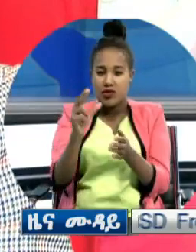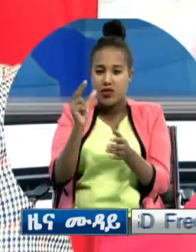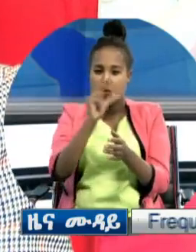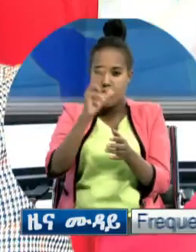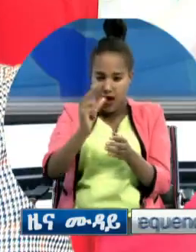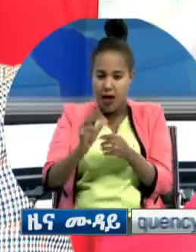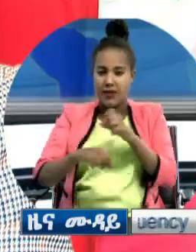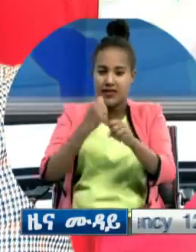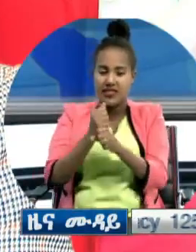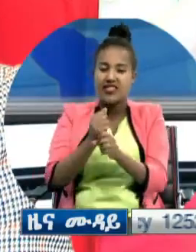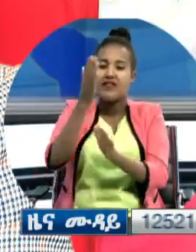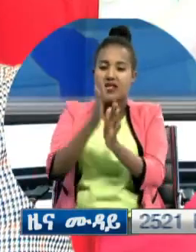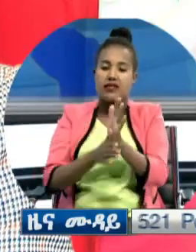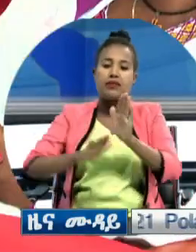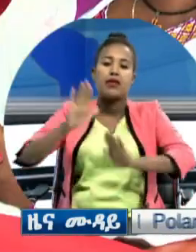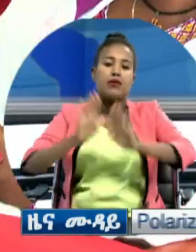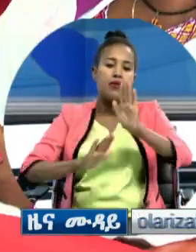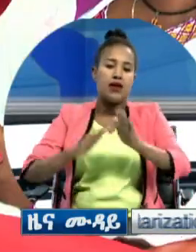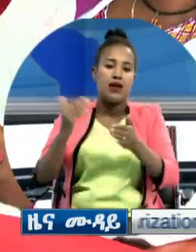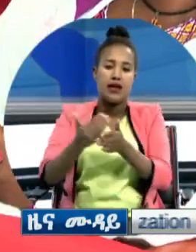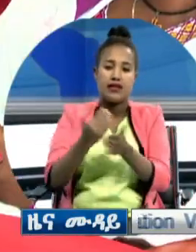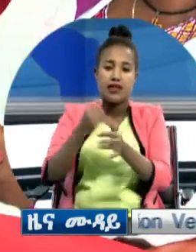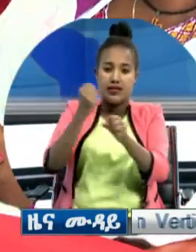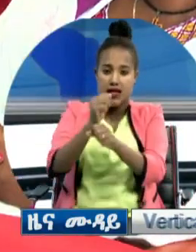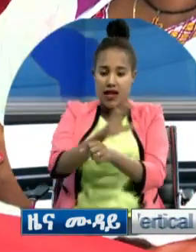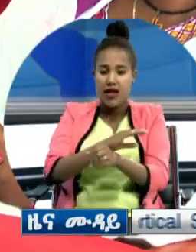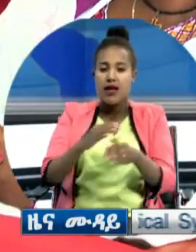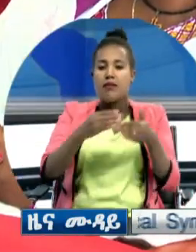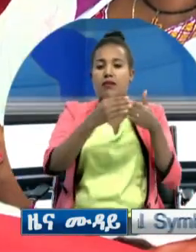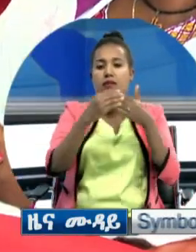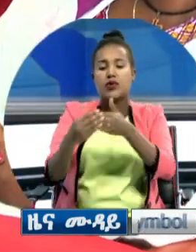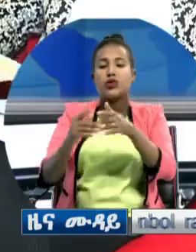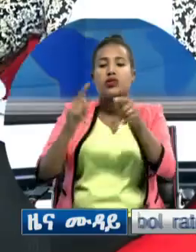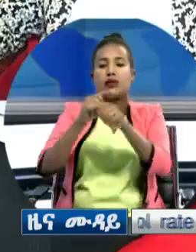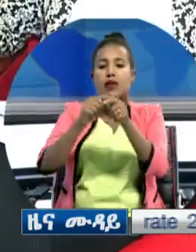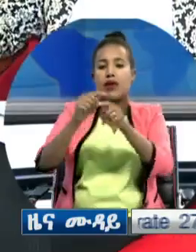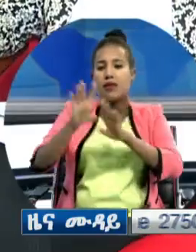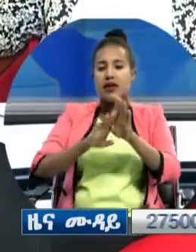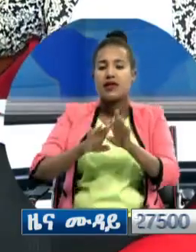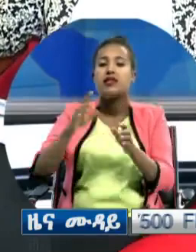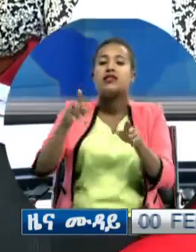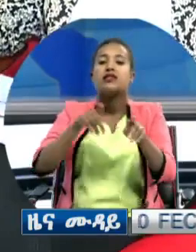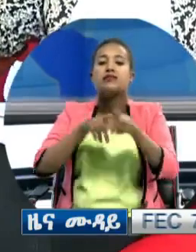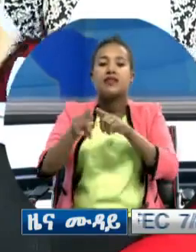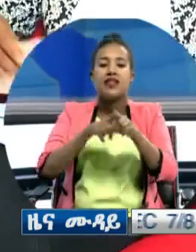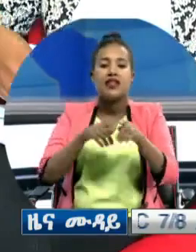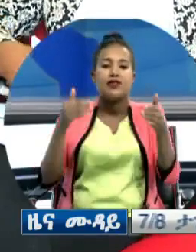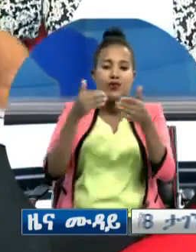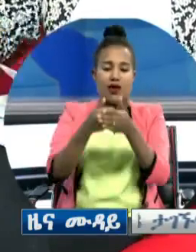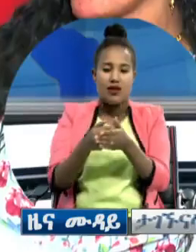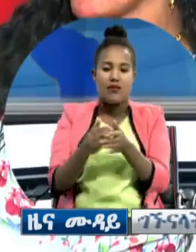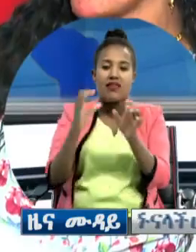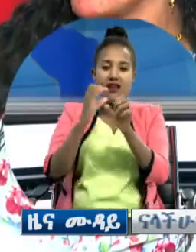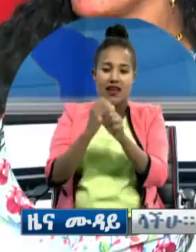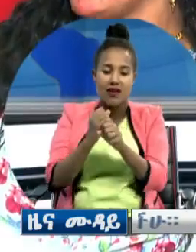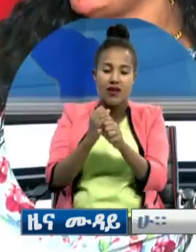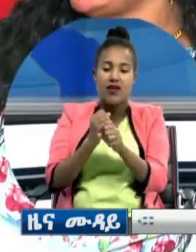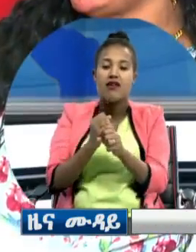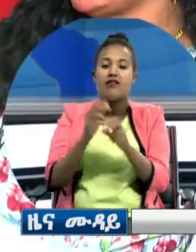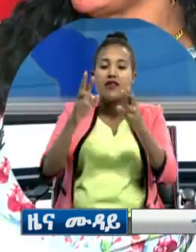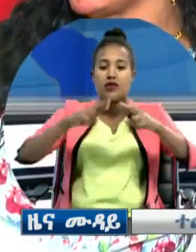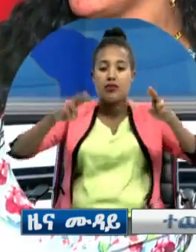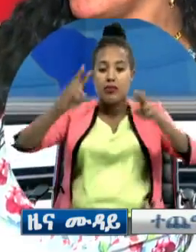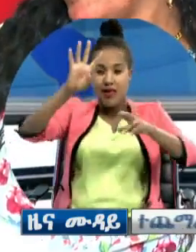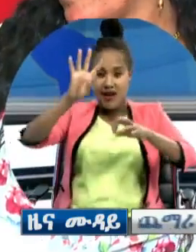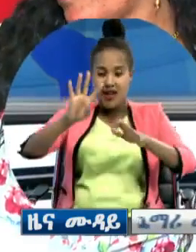እቅድ አፈጻጸም ተገምግሟል። አዳዲስ አሰራርና መመሪያዎችንም ተግባራዊ ለማድረግ ስምምነት ላይ ተደርሷል። በጉባኤው ማጠቃለያም ፌዴሬሽኑ ባለ አራት